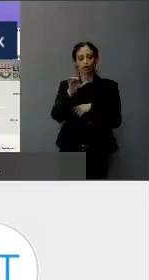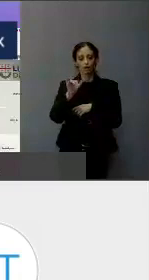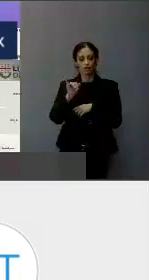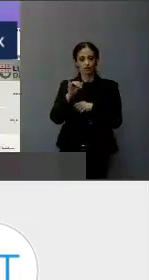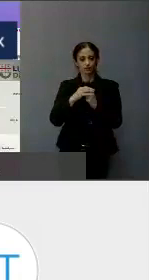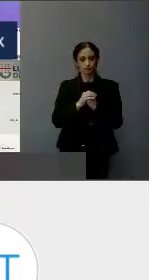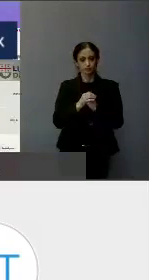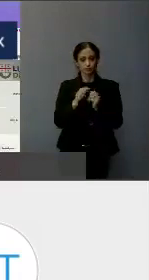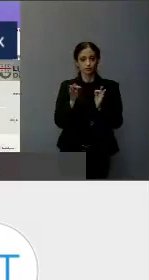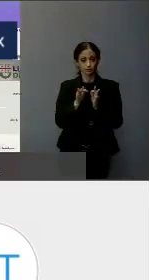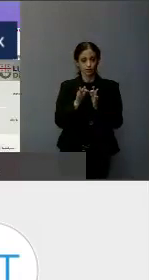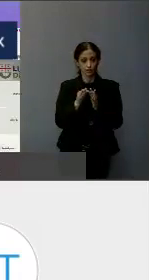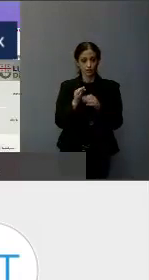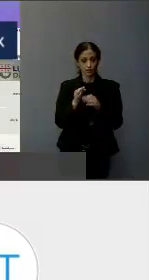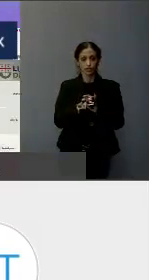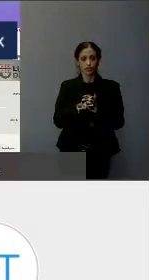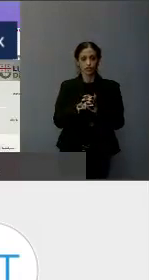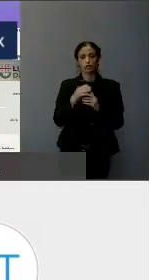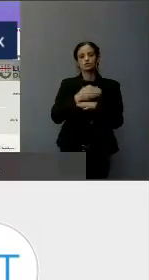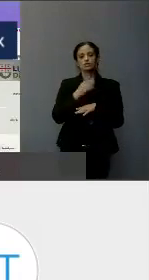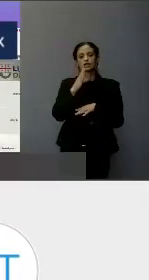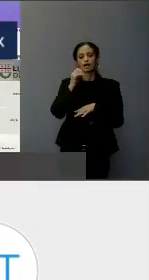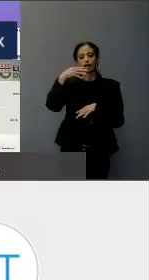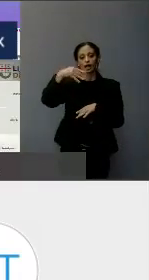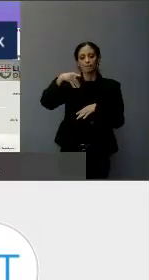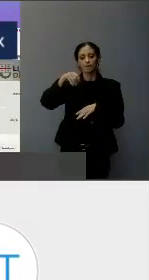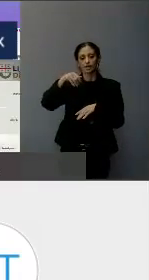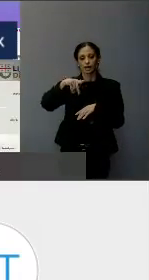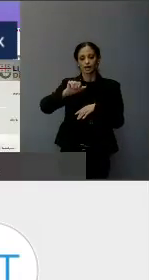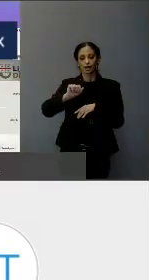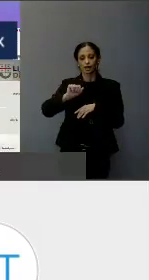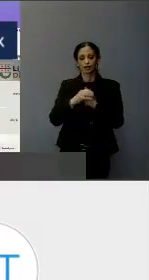volevo le consiglieri o panella